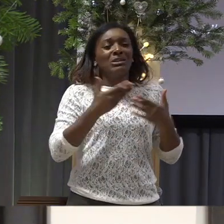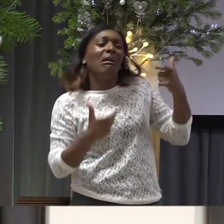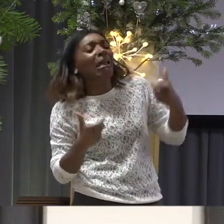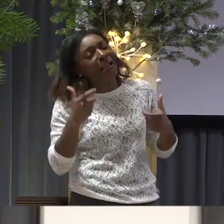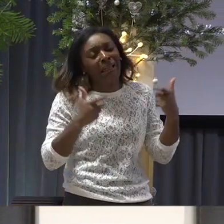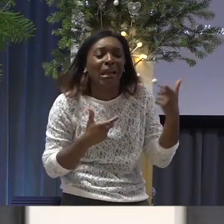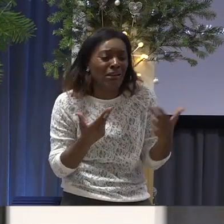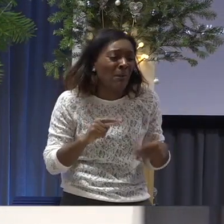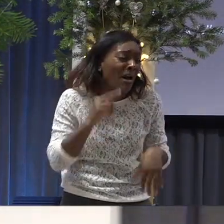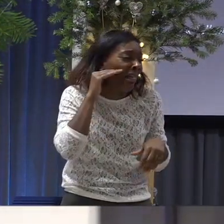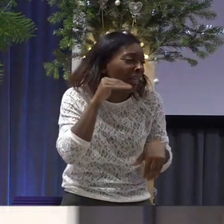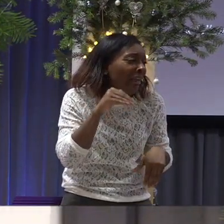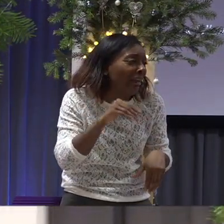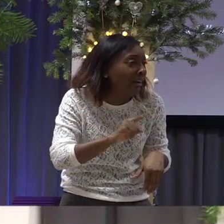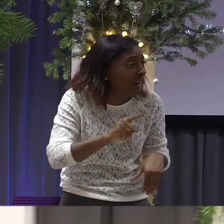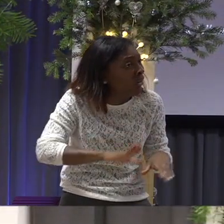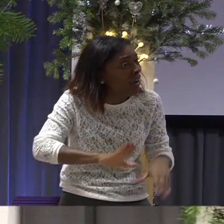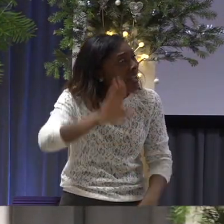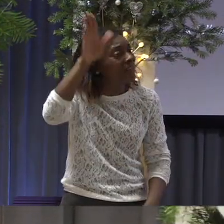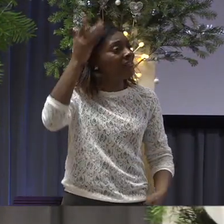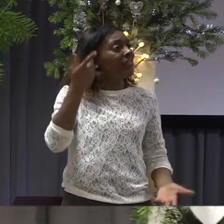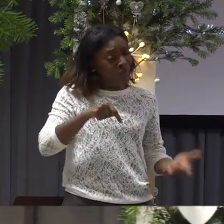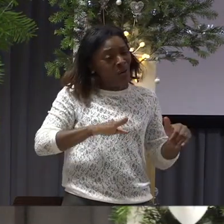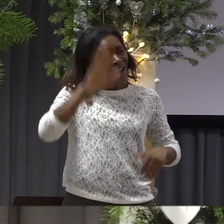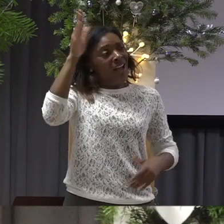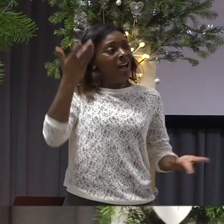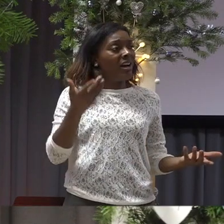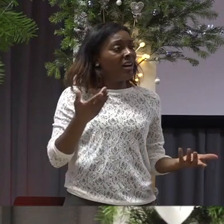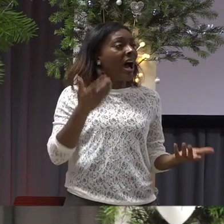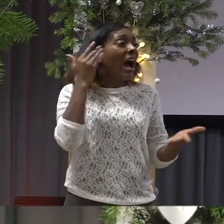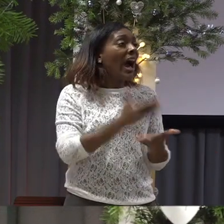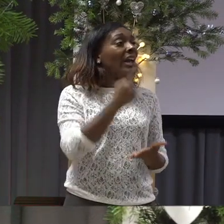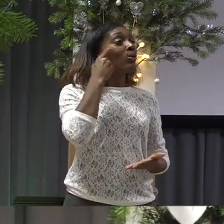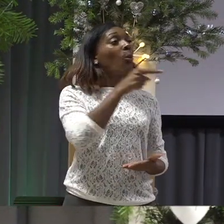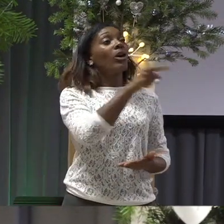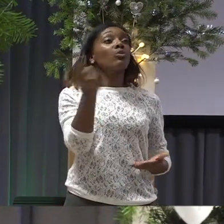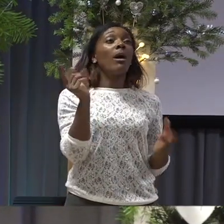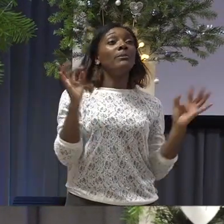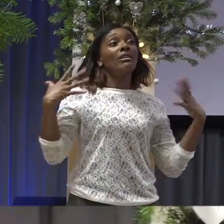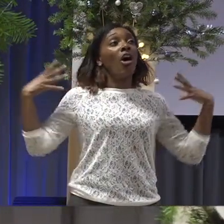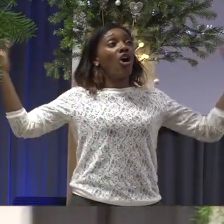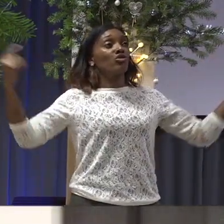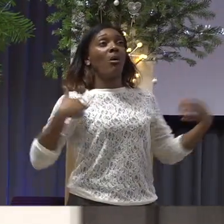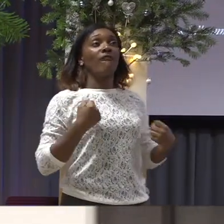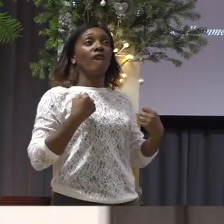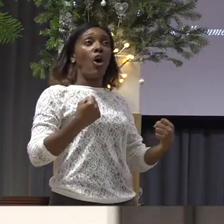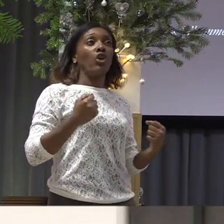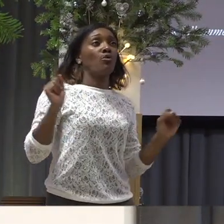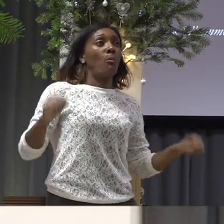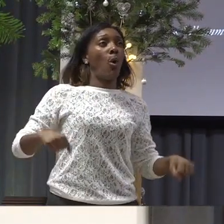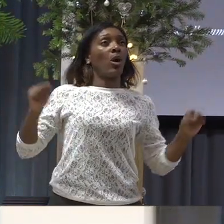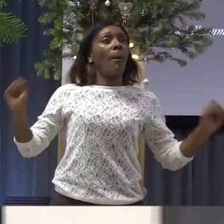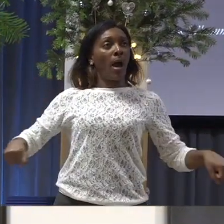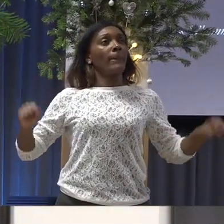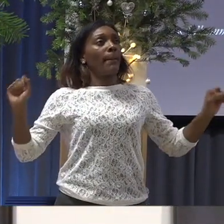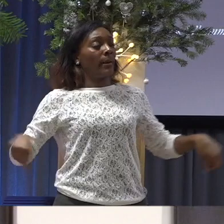Accepte ton humanité, ne te prends pas pour un ange. Ne te prends pas pour un invincible, je ne sais pas qui. Non, tu